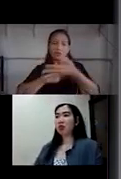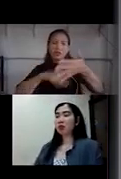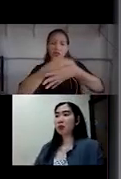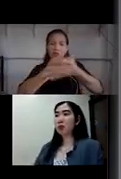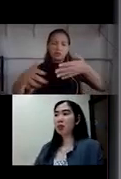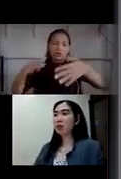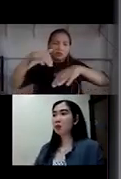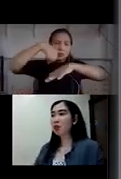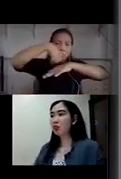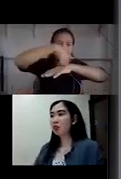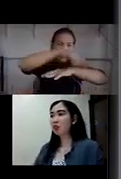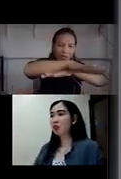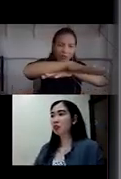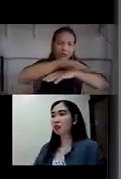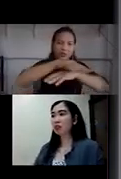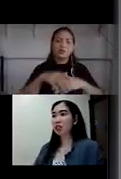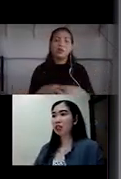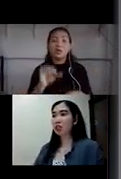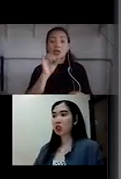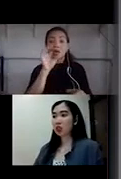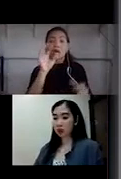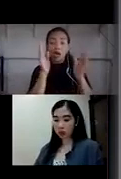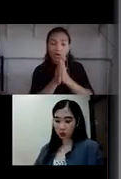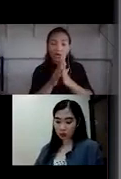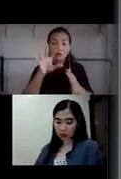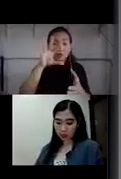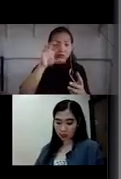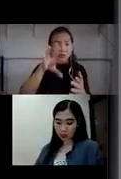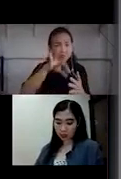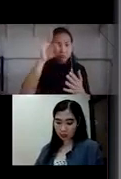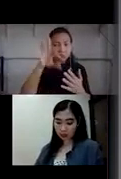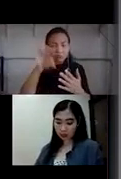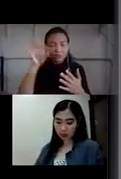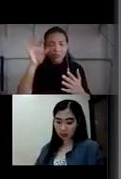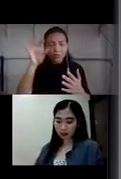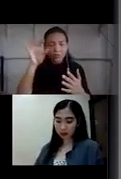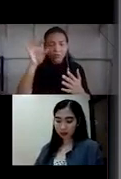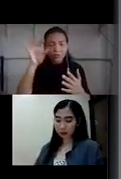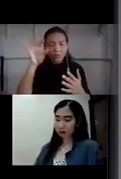So, pipiliin po kayo kung kailan nyo siya gustong isend.